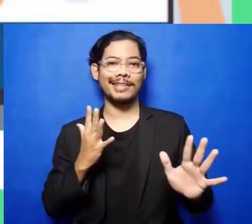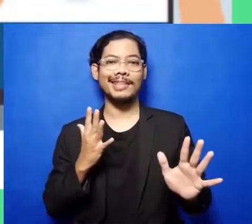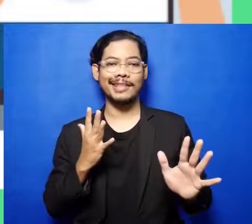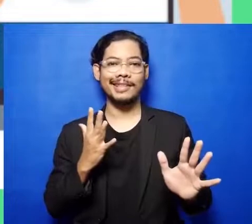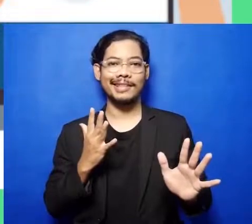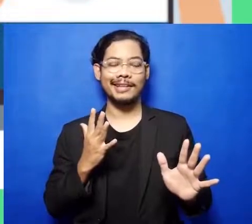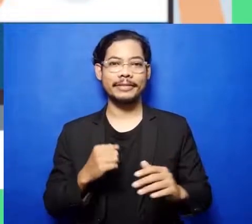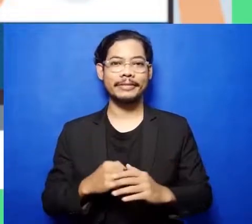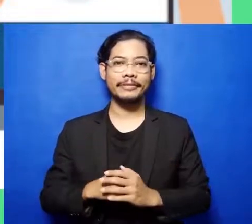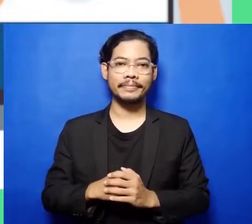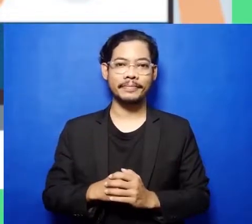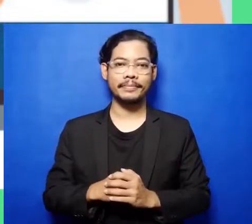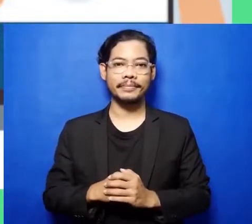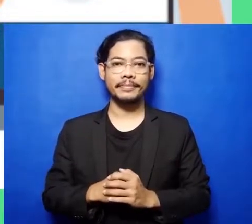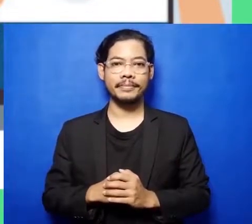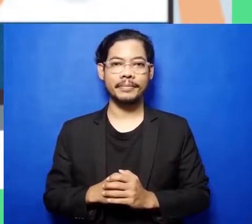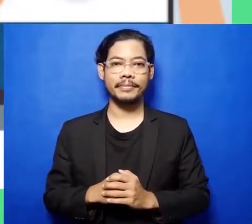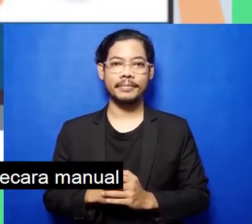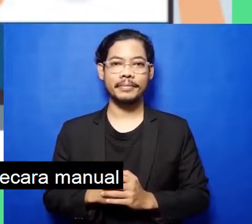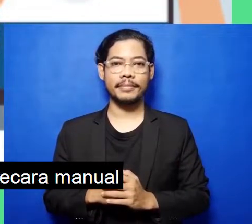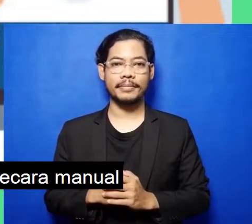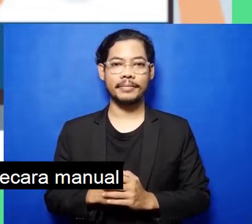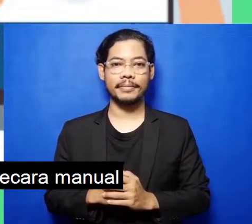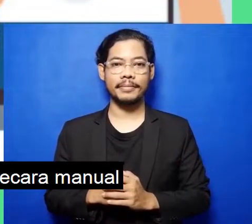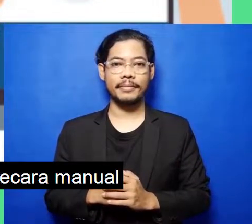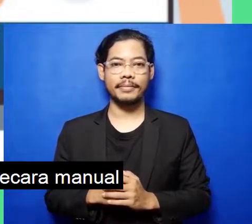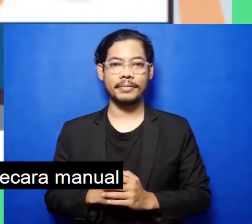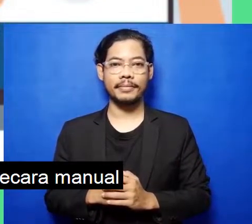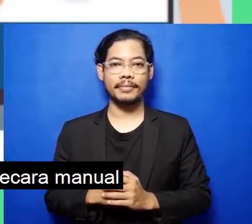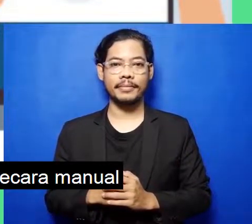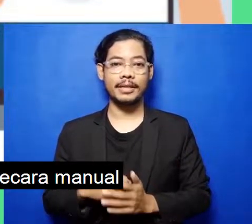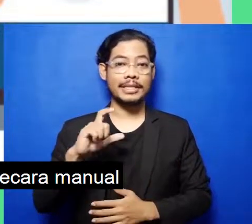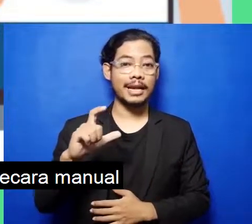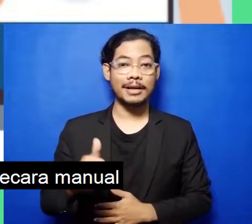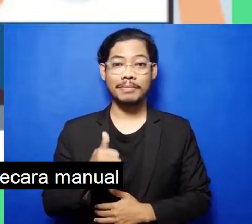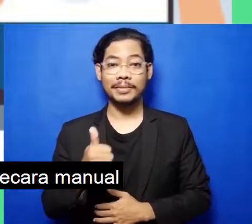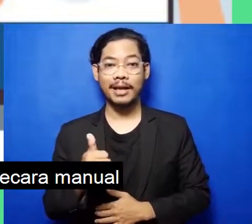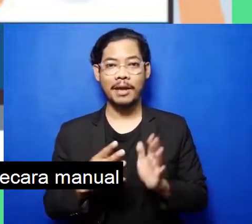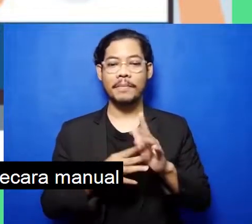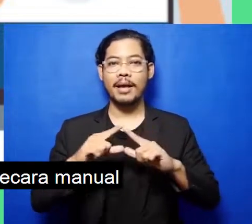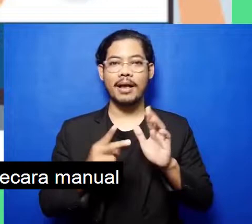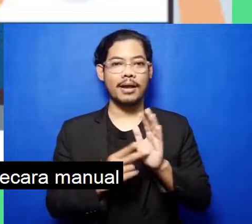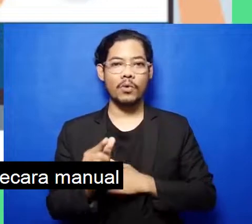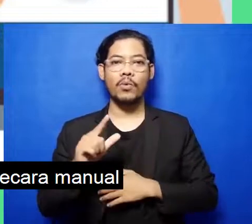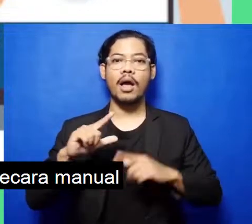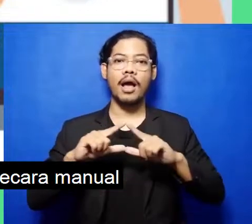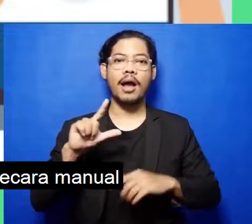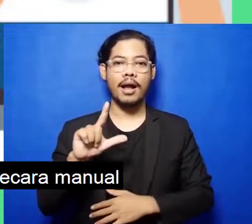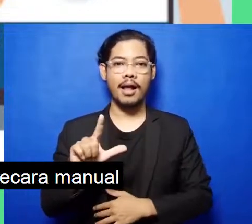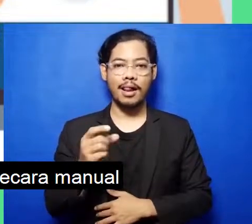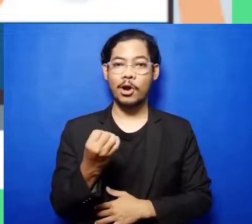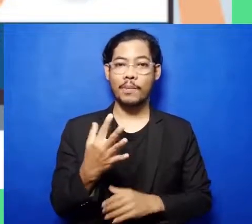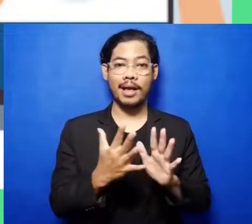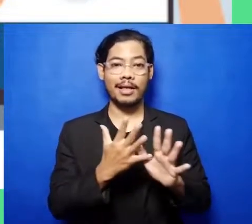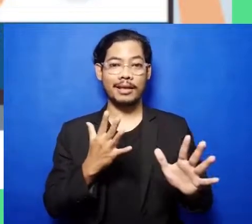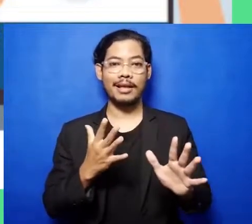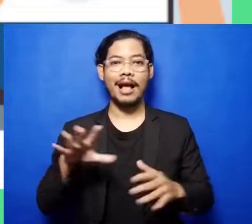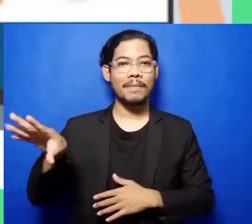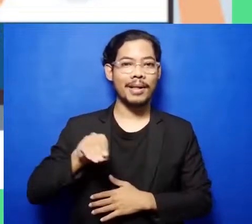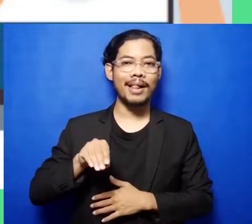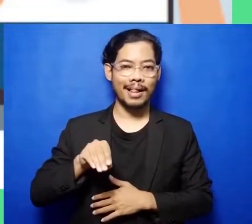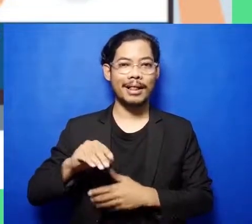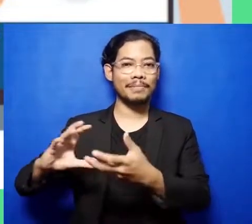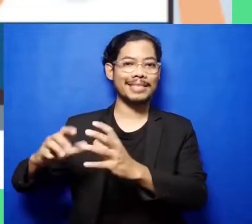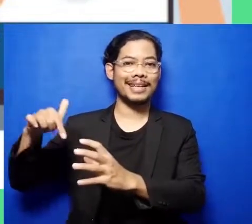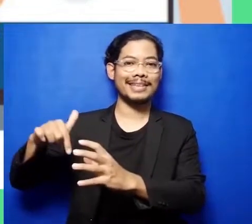kudu muncut nomor antrian timin. Montut antrian nang e Pangadilan Agama Situbondo bisa lebet manual. Engki